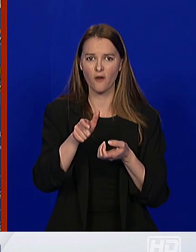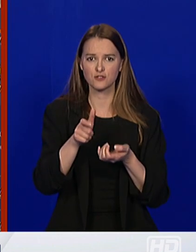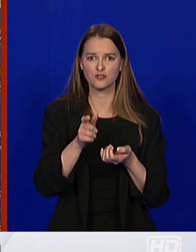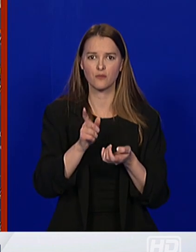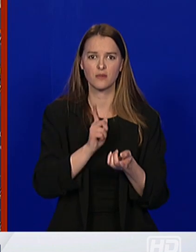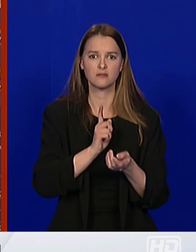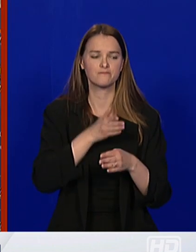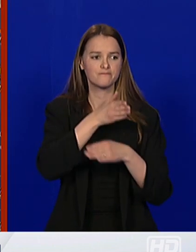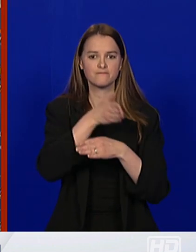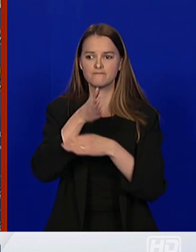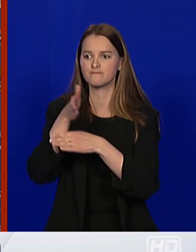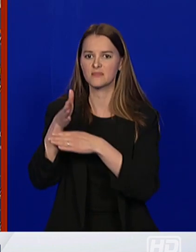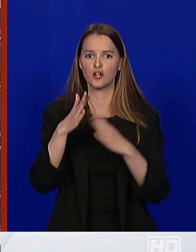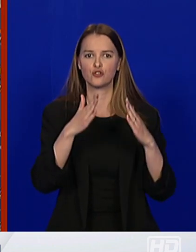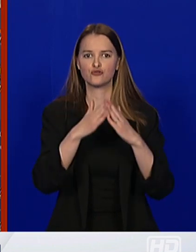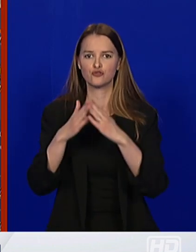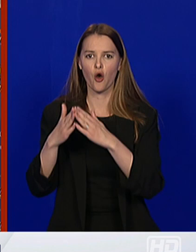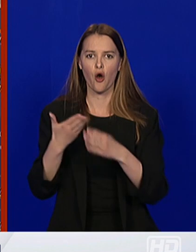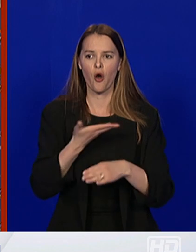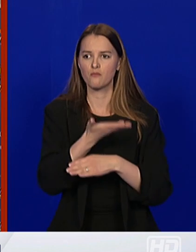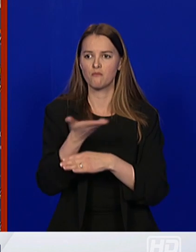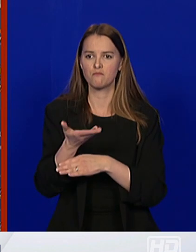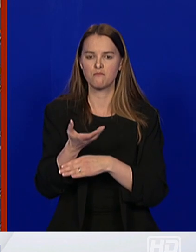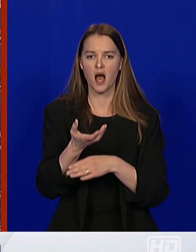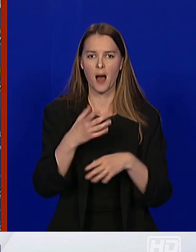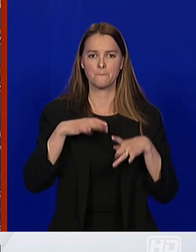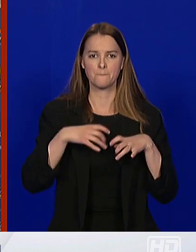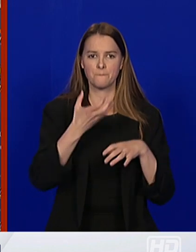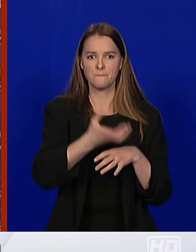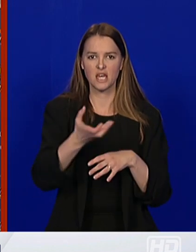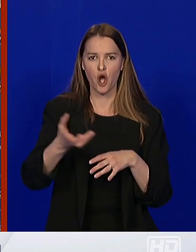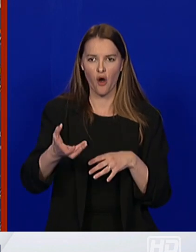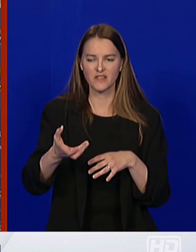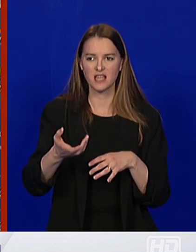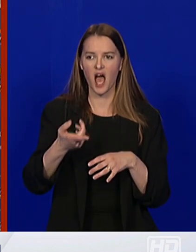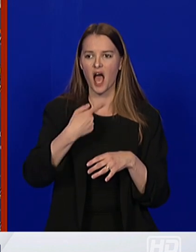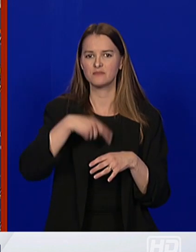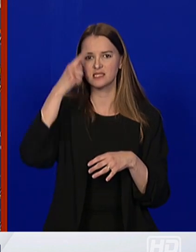mirovine, a znamo da je olakšavanje života osobama starije dobi